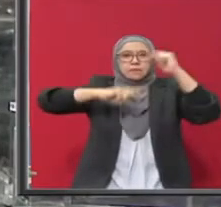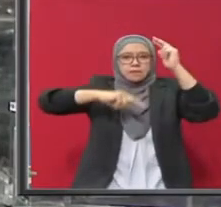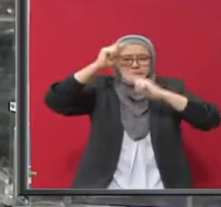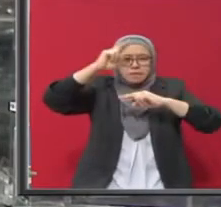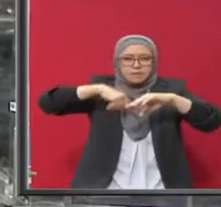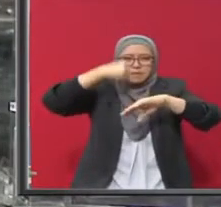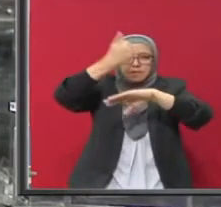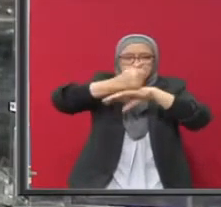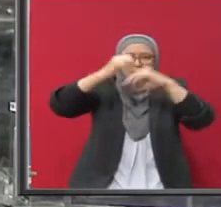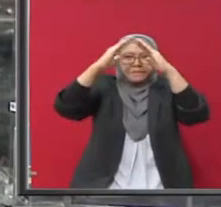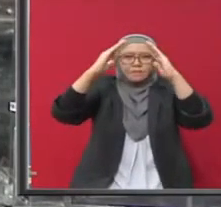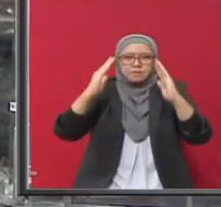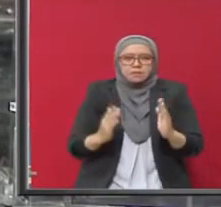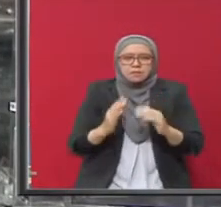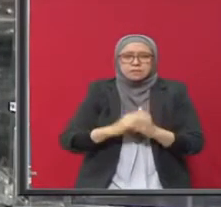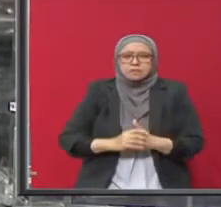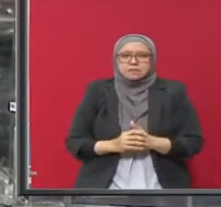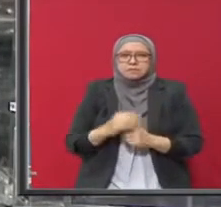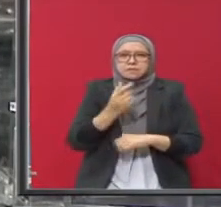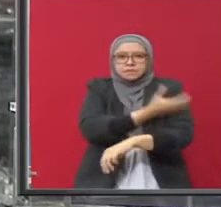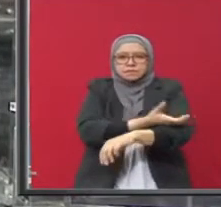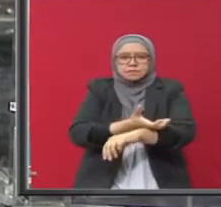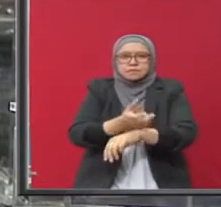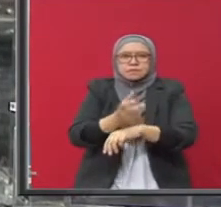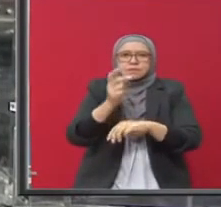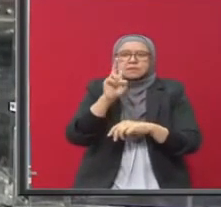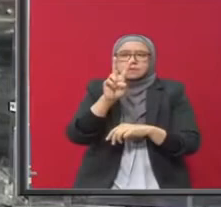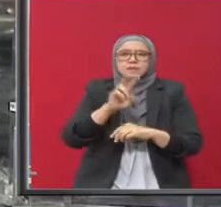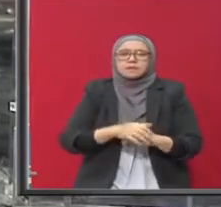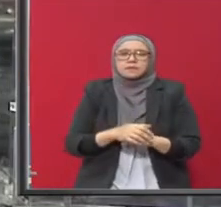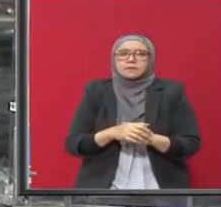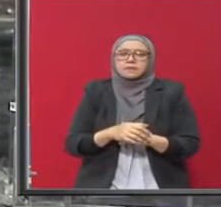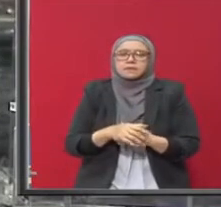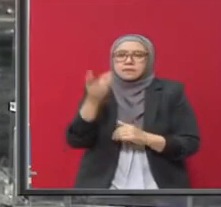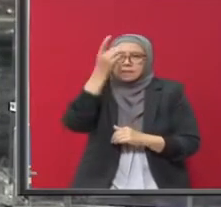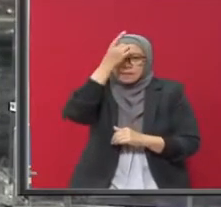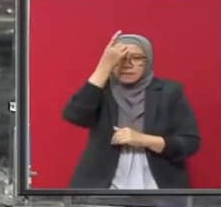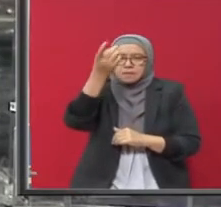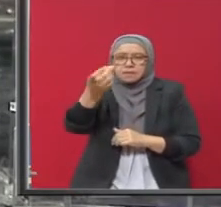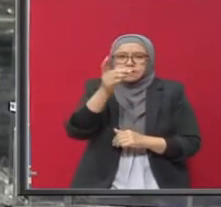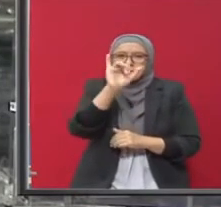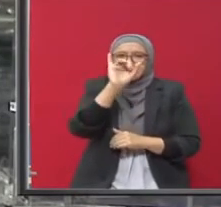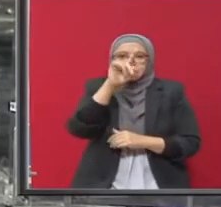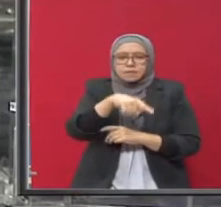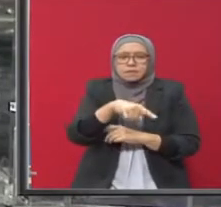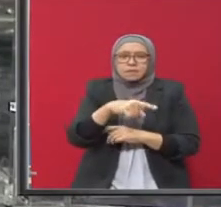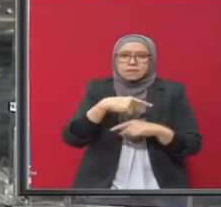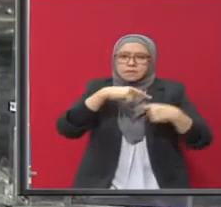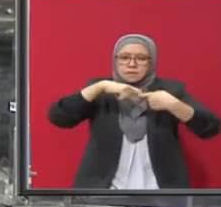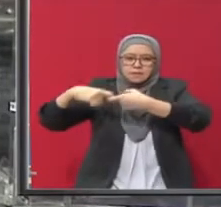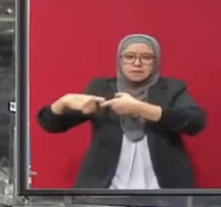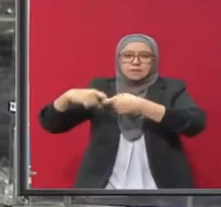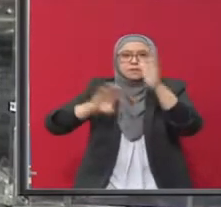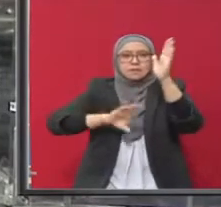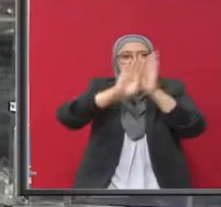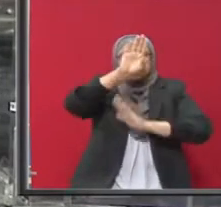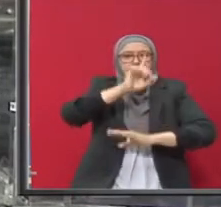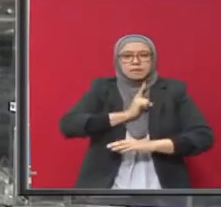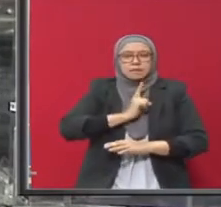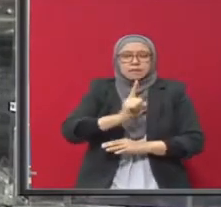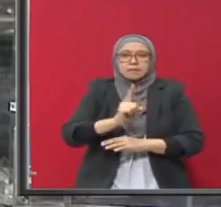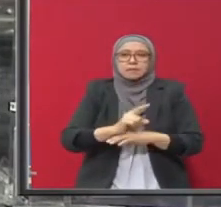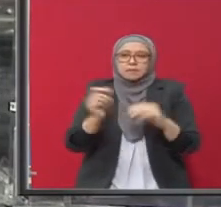kedua. Datuk Yang Dipertua, seterusnya ialah berkaitan pembangunan Islam dengan bajet yang telah diperuntukkan